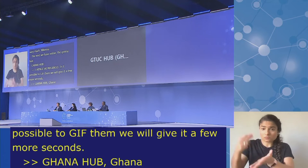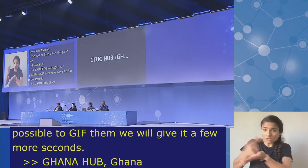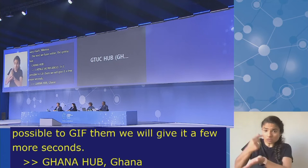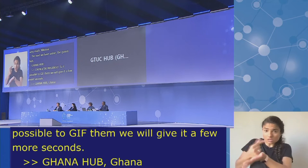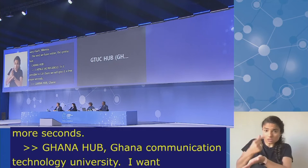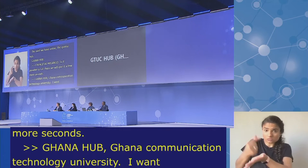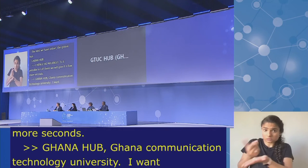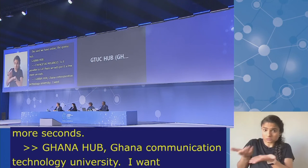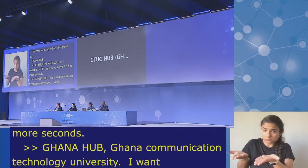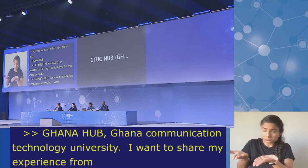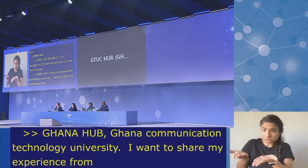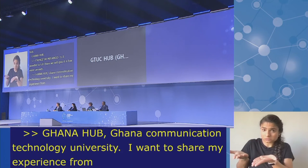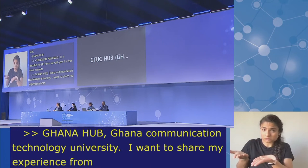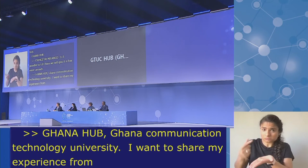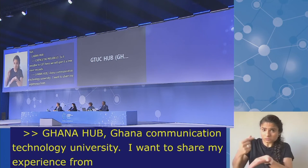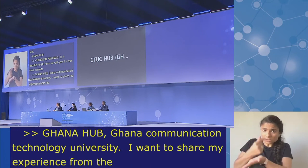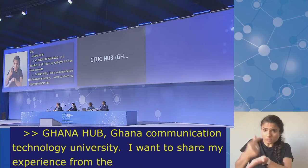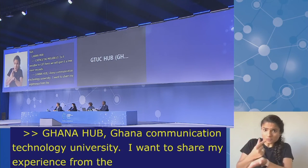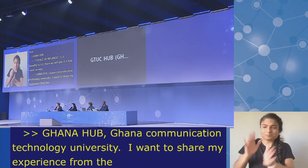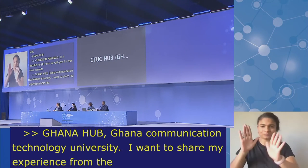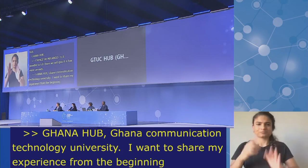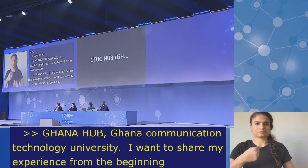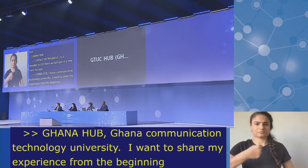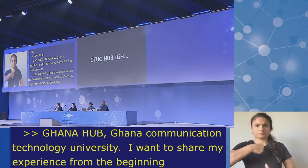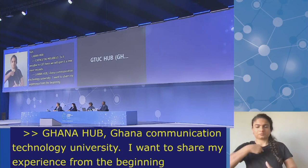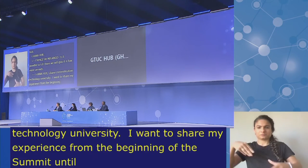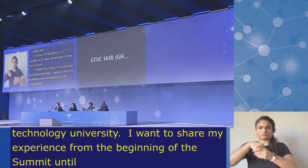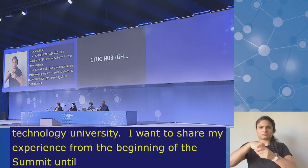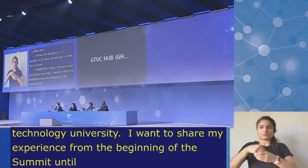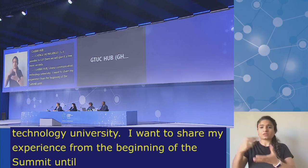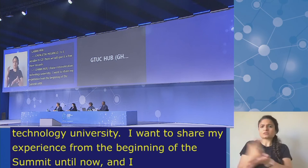Я из Ганы, я представляю один из университетов